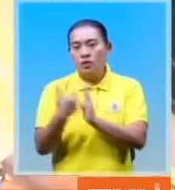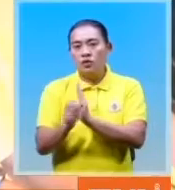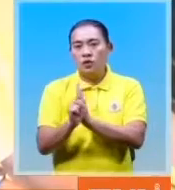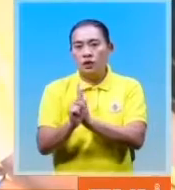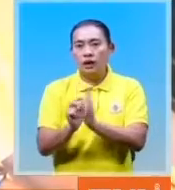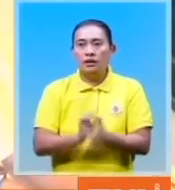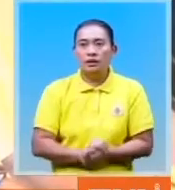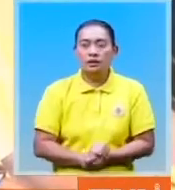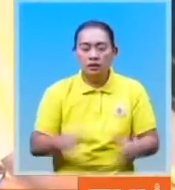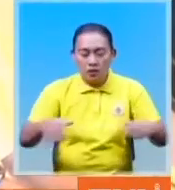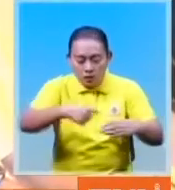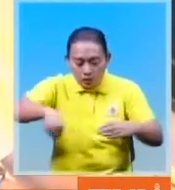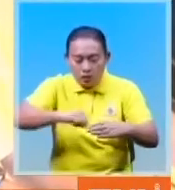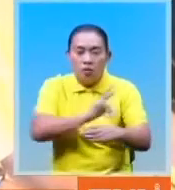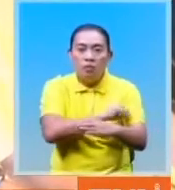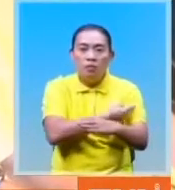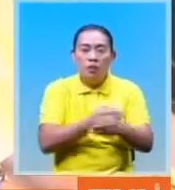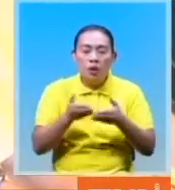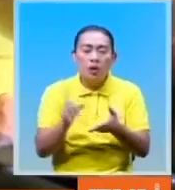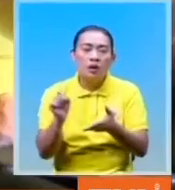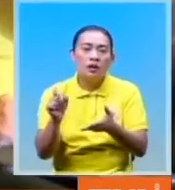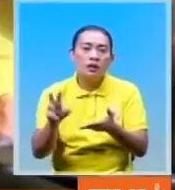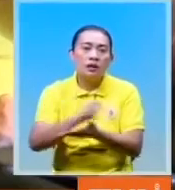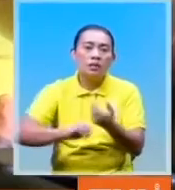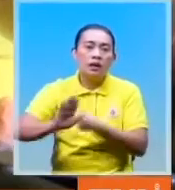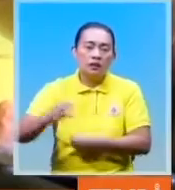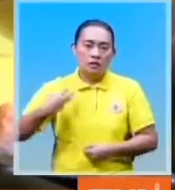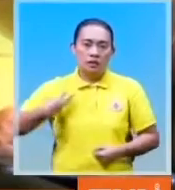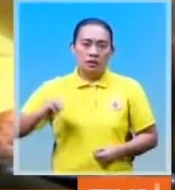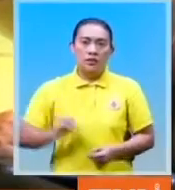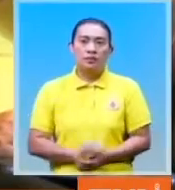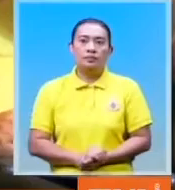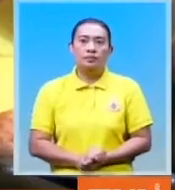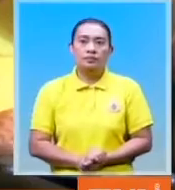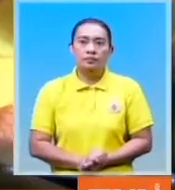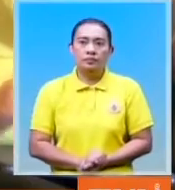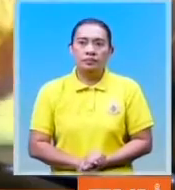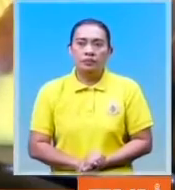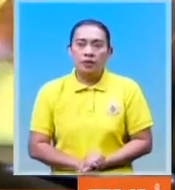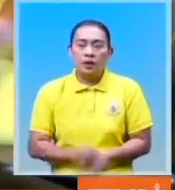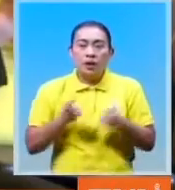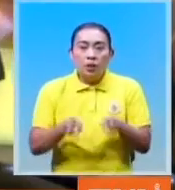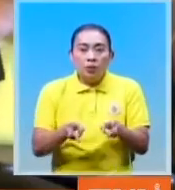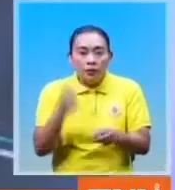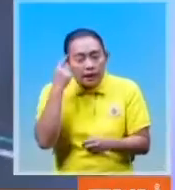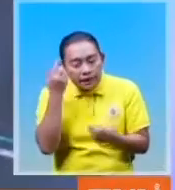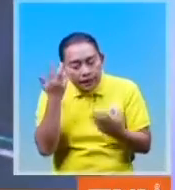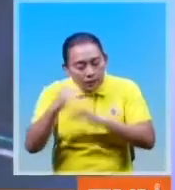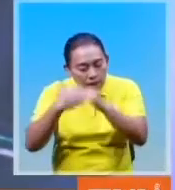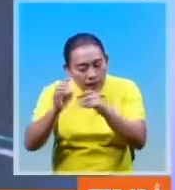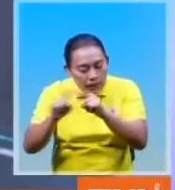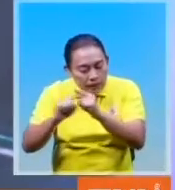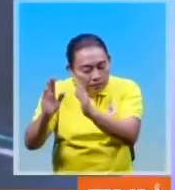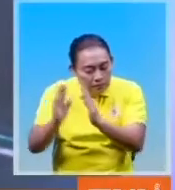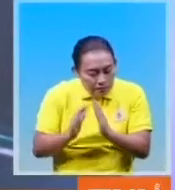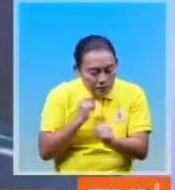มกับคณะแพทยศาสตร์ศิริราชพยาบาลมหาวิทยาลัยมหิดลสำหรับการนำเอาแนวคิดการพัฒนางานประจำ